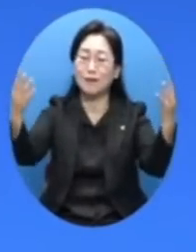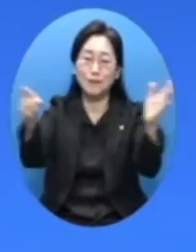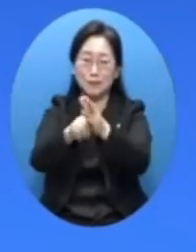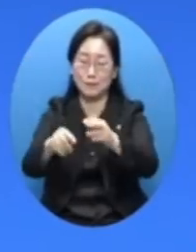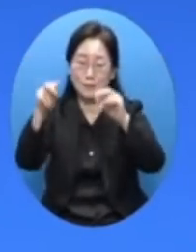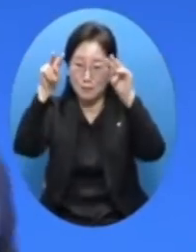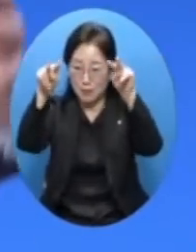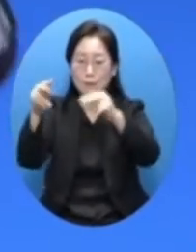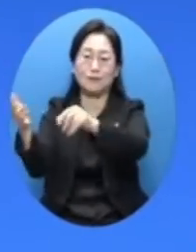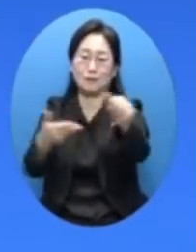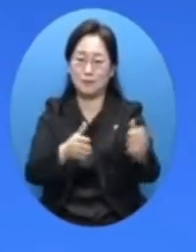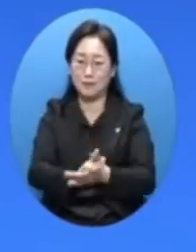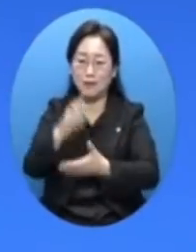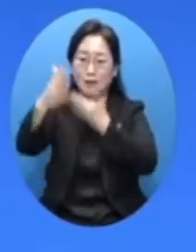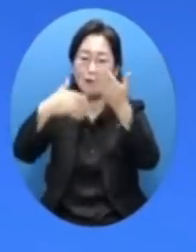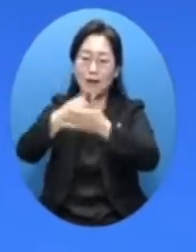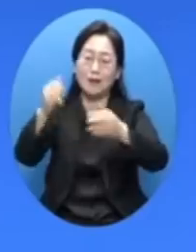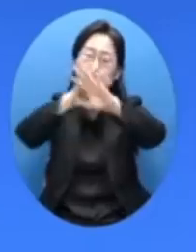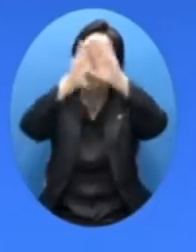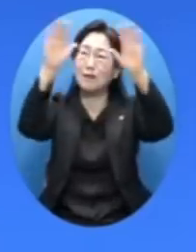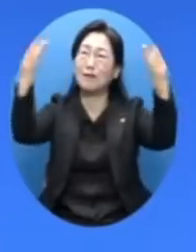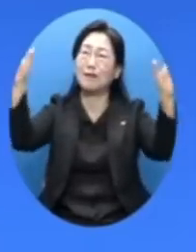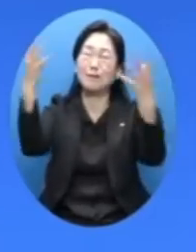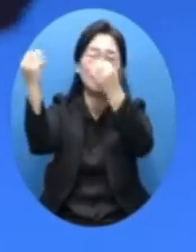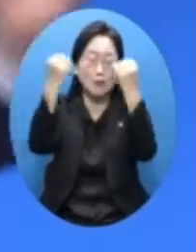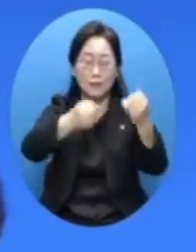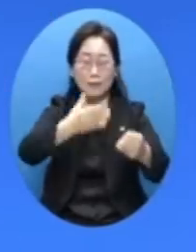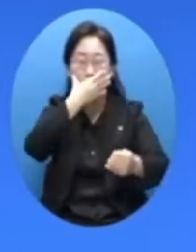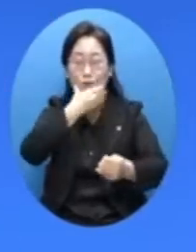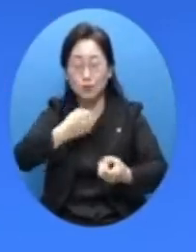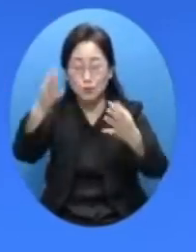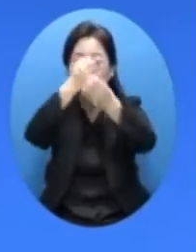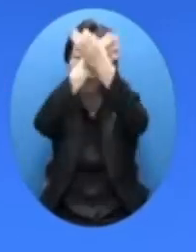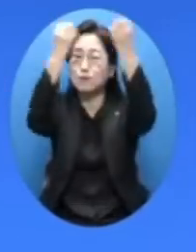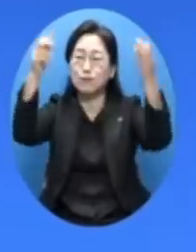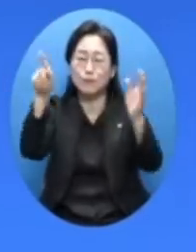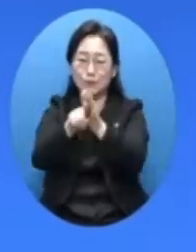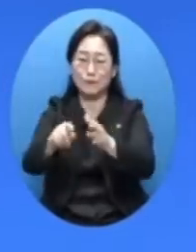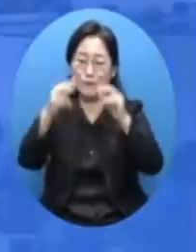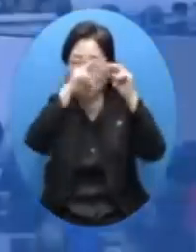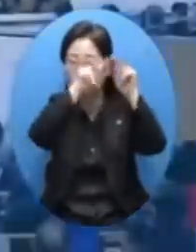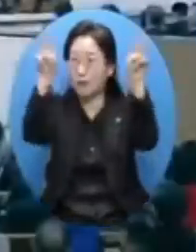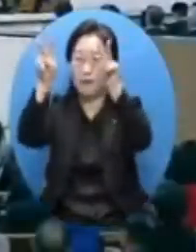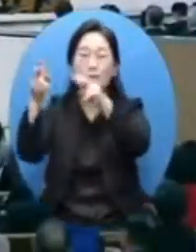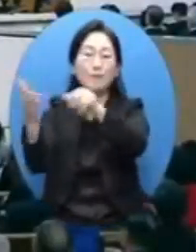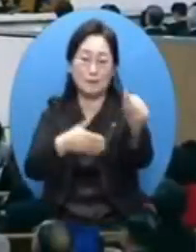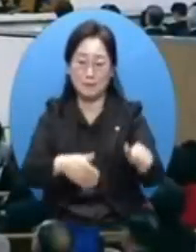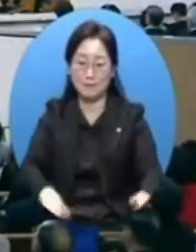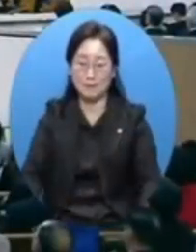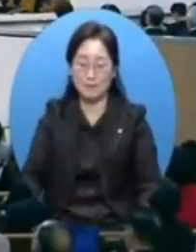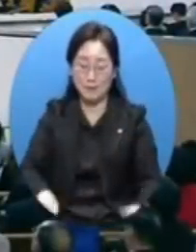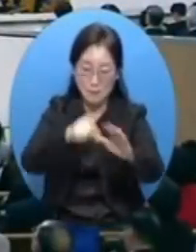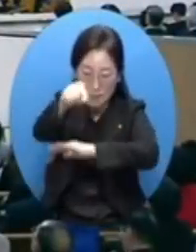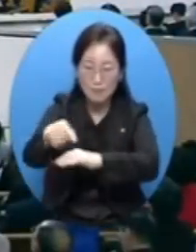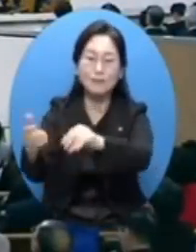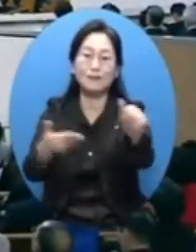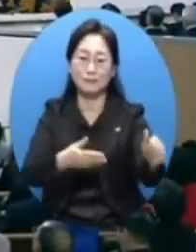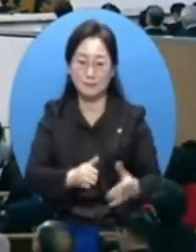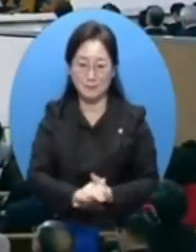바라보시길 바랍니다. 하나님 펼친 저 하늘의 많은 축복의 별들을 믿음으로 바라보시길 바랍니다. 뛰쳐나와야 됩니다.